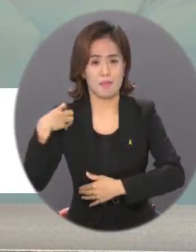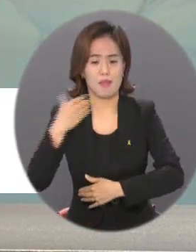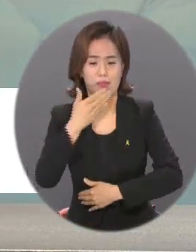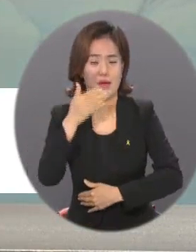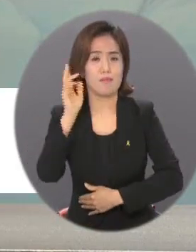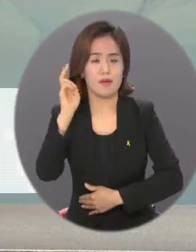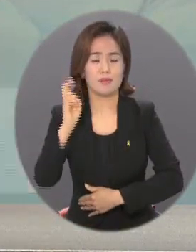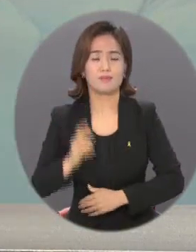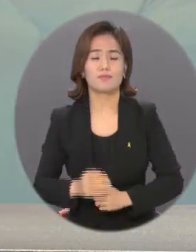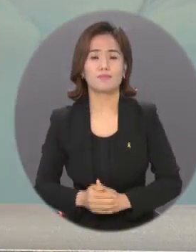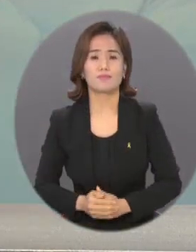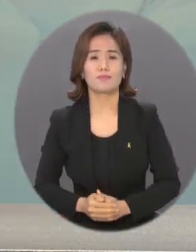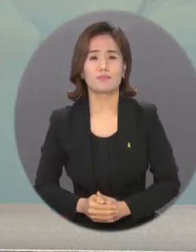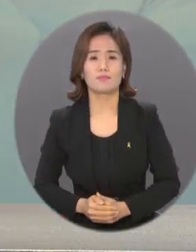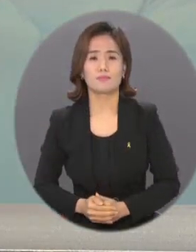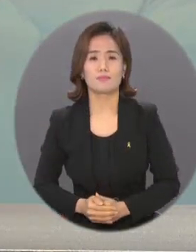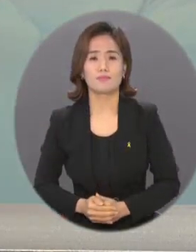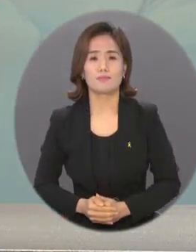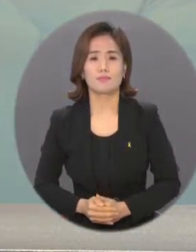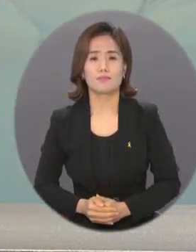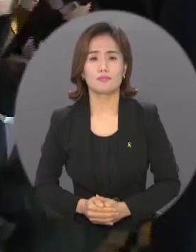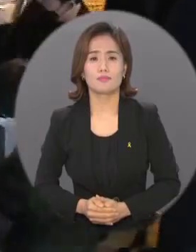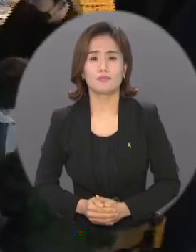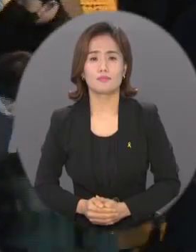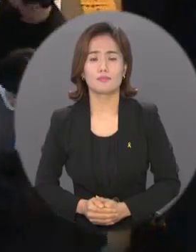할 몫이 됐습니다. 양현승 기자입니다.